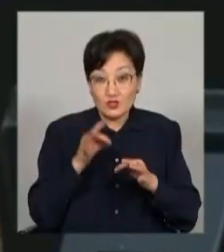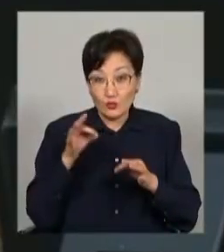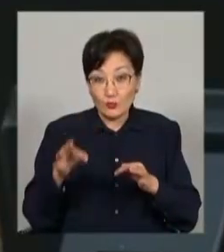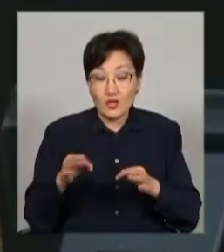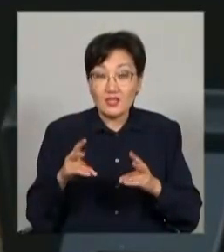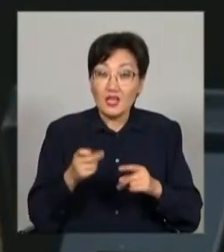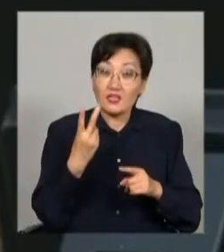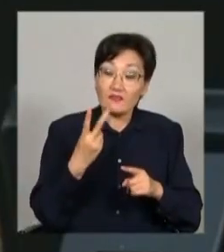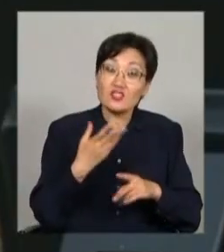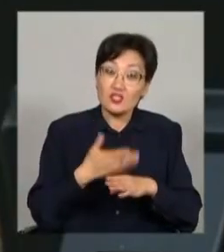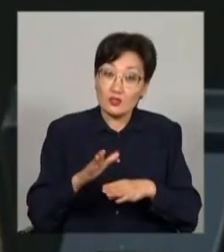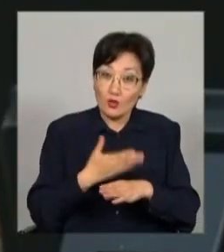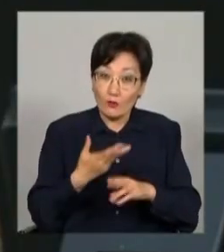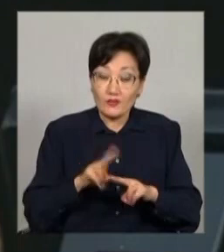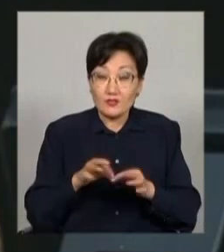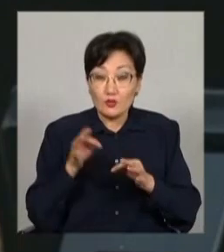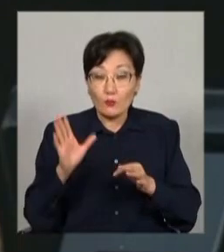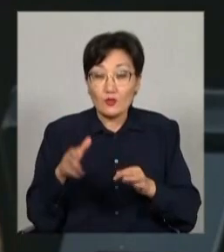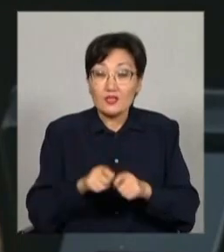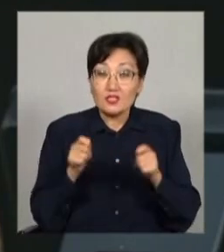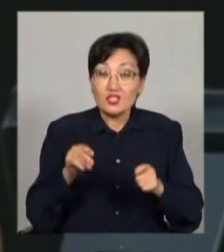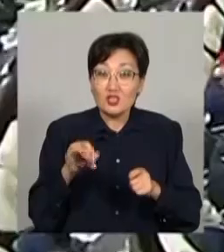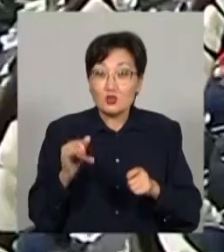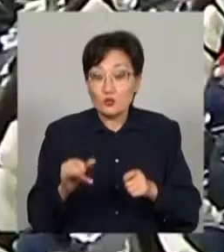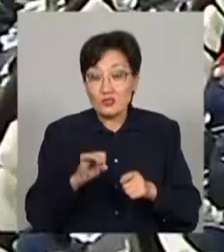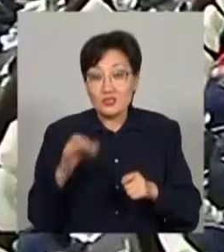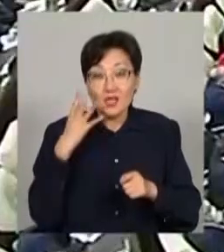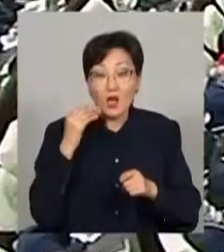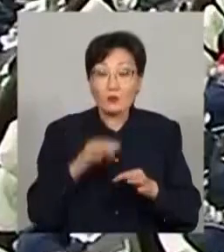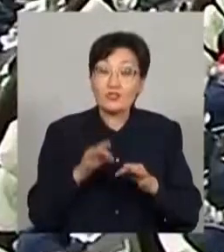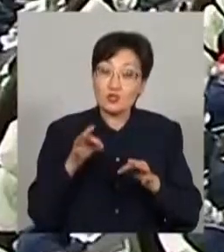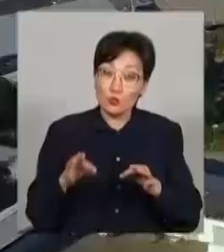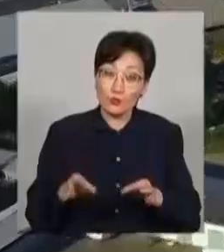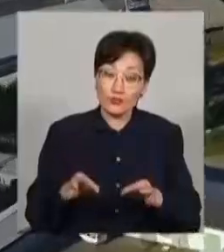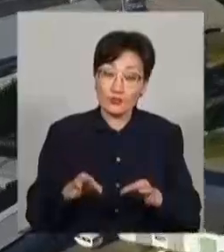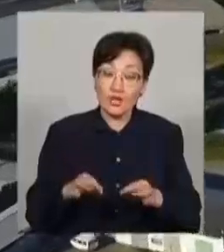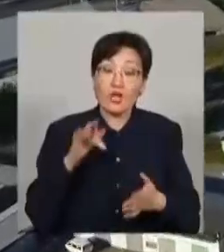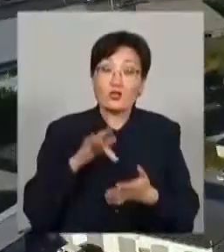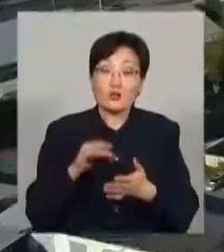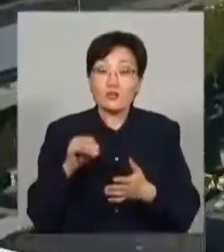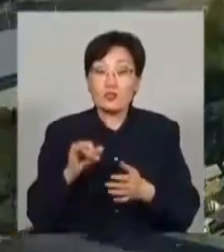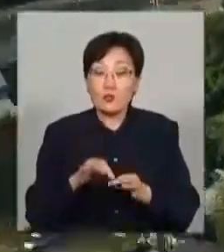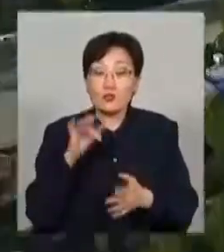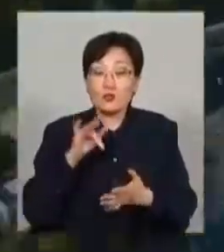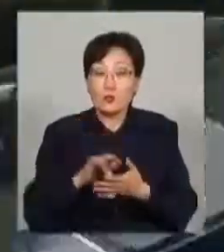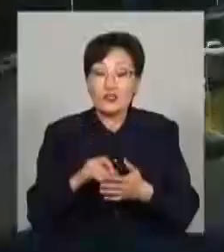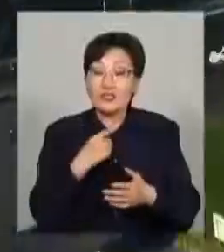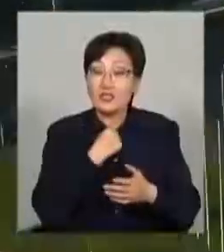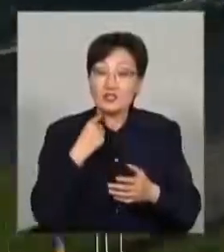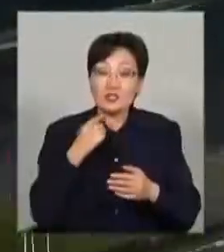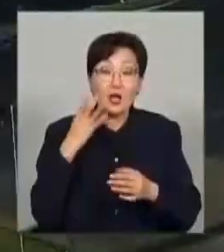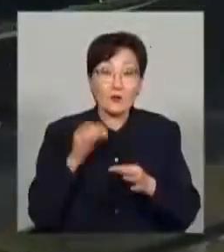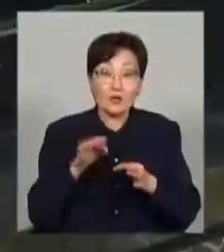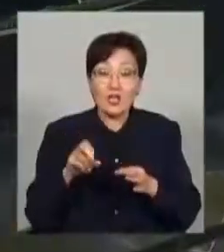на две части в этом регионе будут созданы жить с узкая и алматинской области центром жить с узкой области будет талды-курган